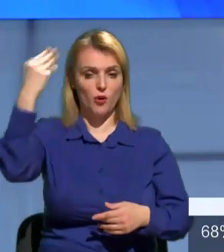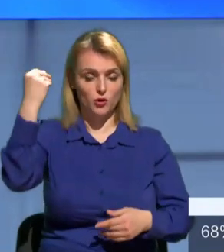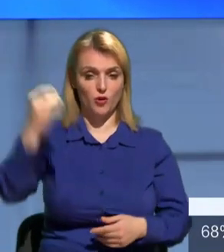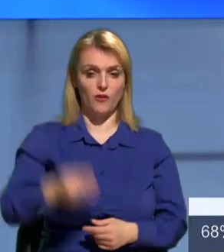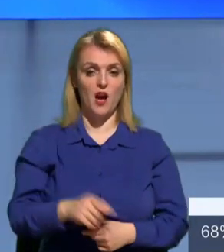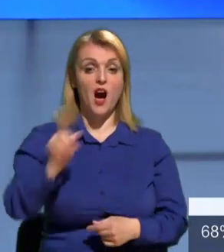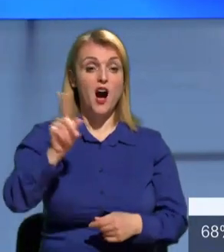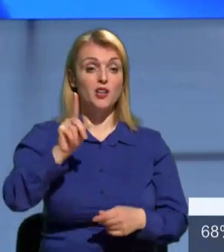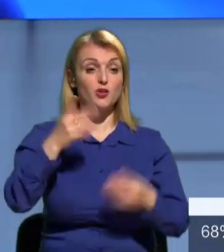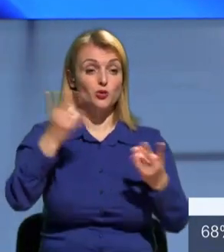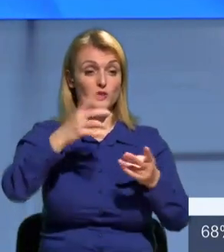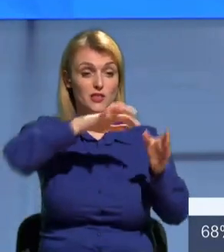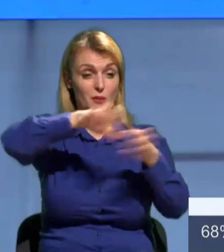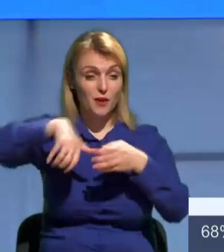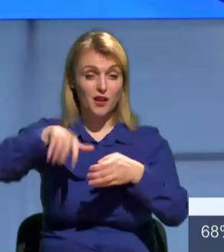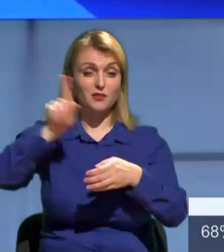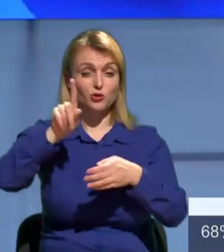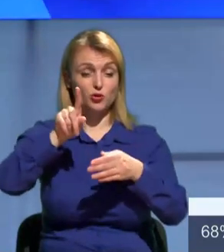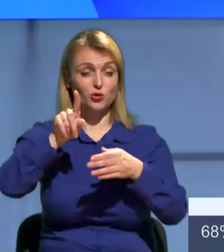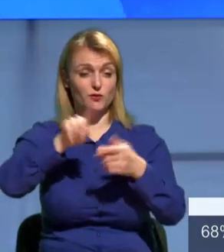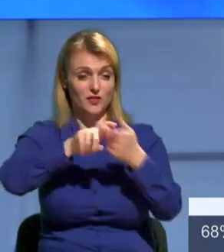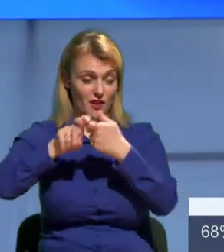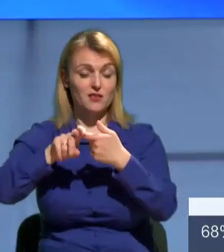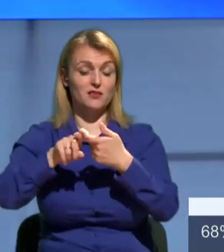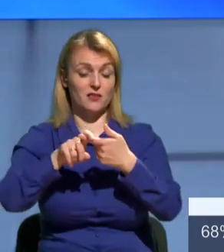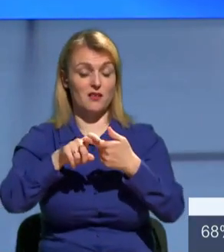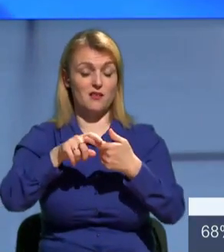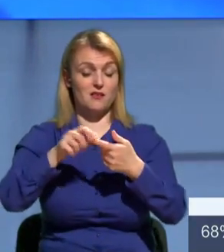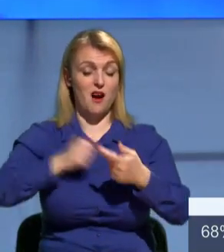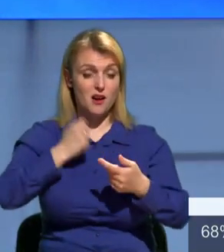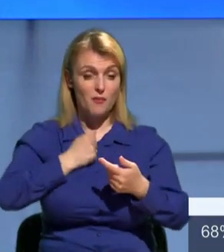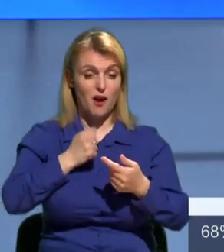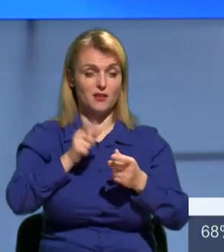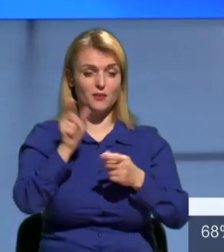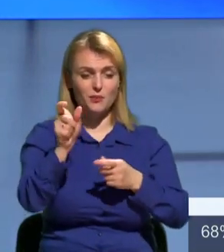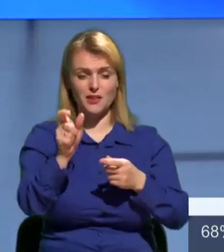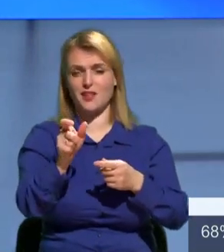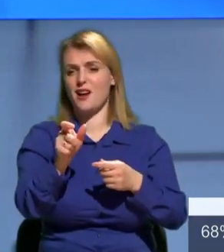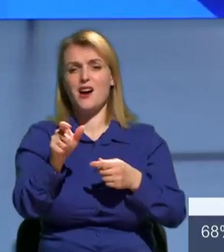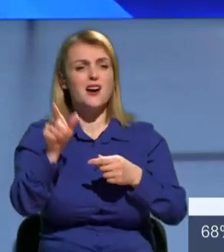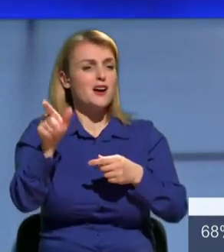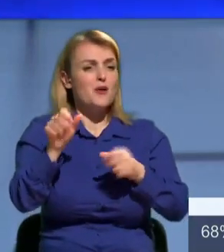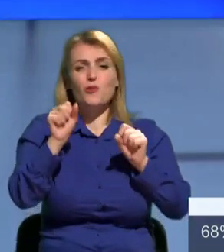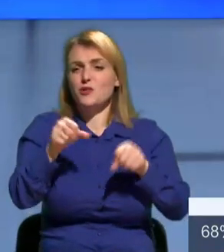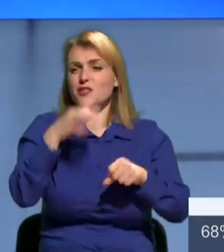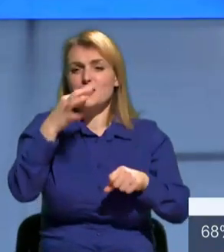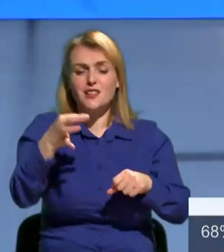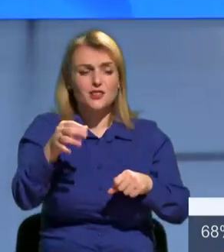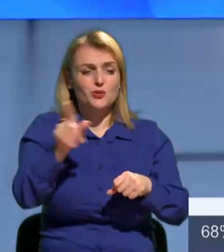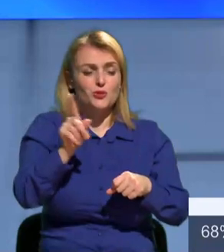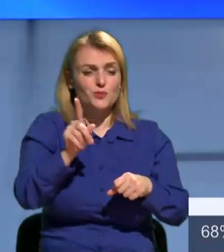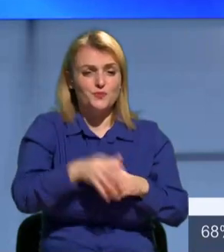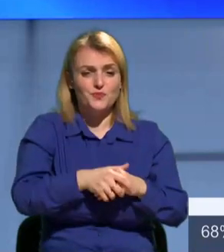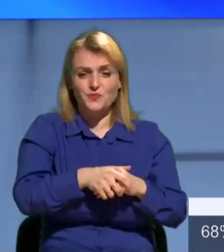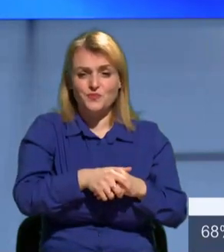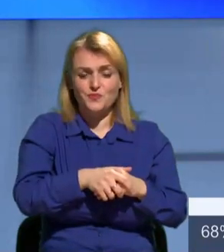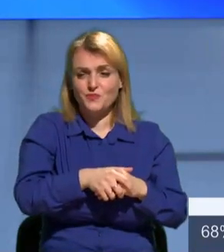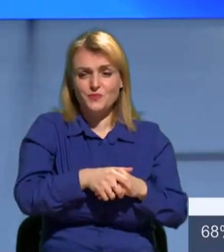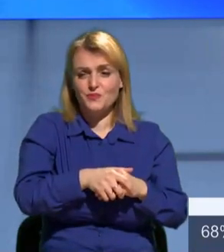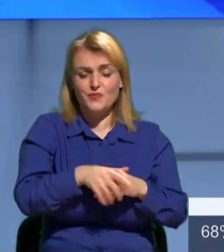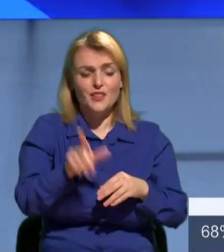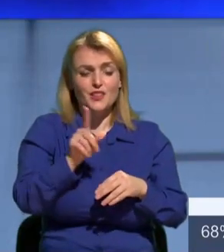retragerea munițiilor, retragerea, practic nici nu au acolo armata, au câteva sute sau mii